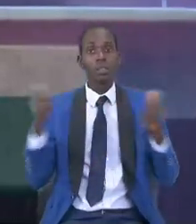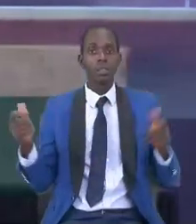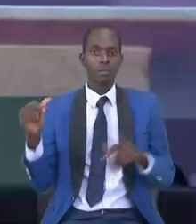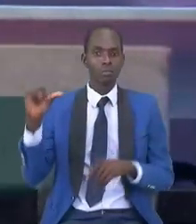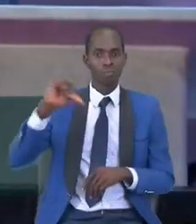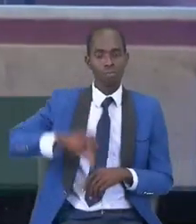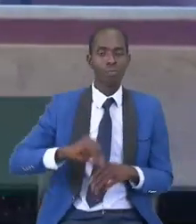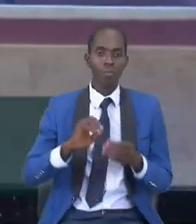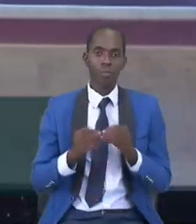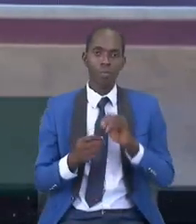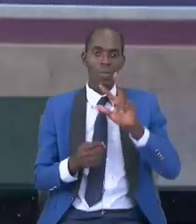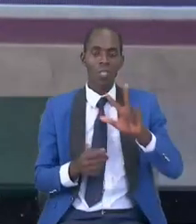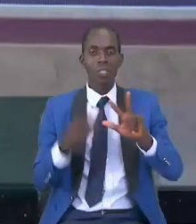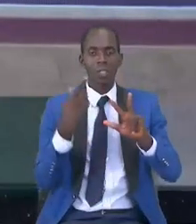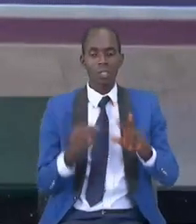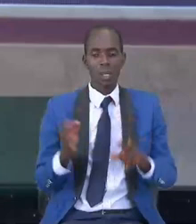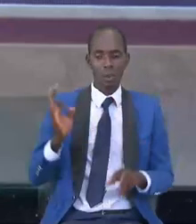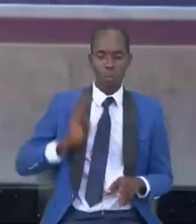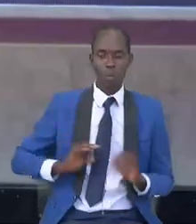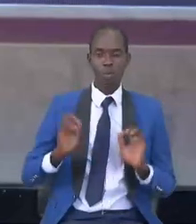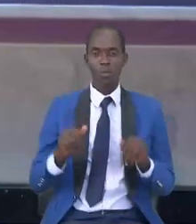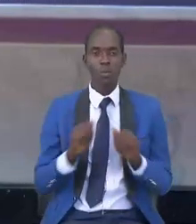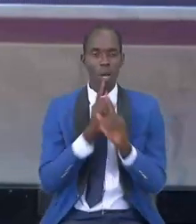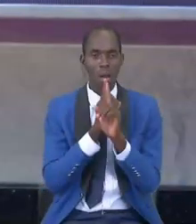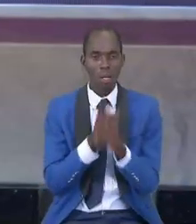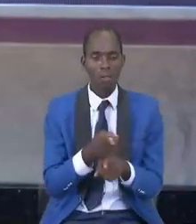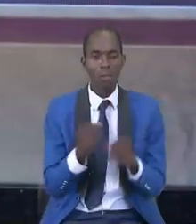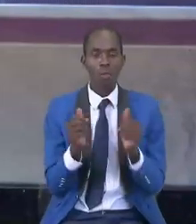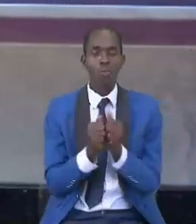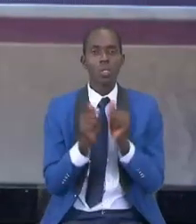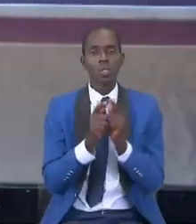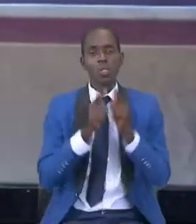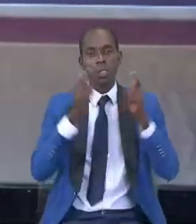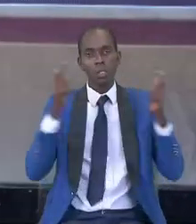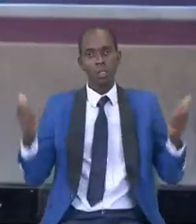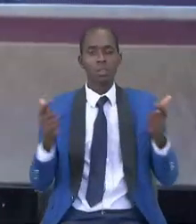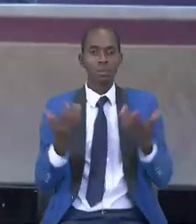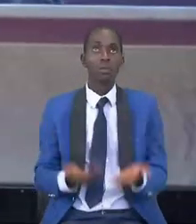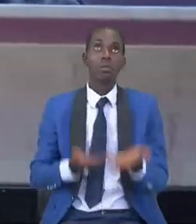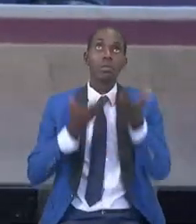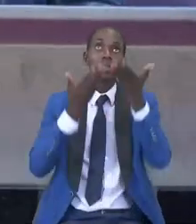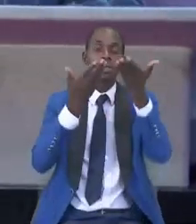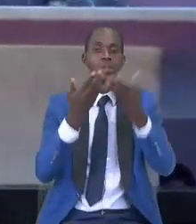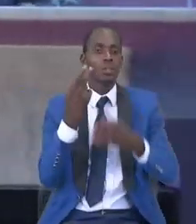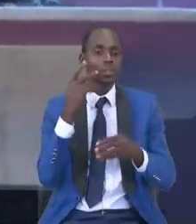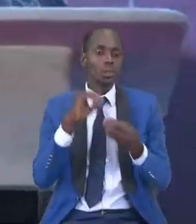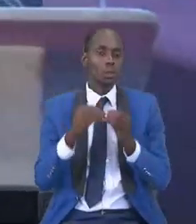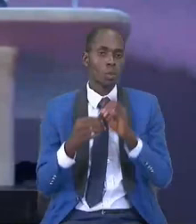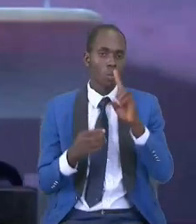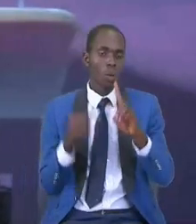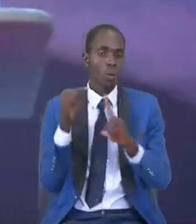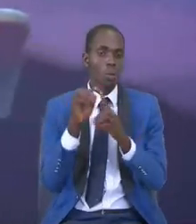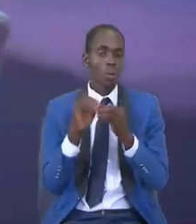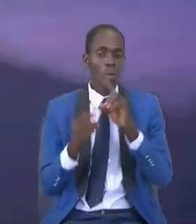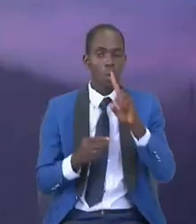condamnation. Troisièmement, la réponse profitable avec une grande consécration. Premier